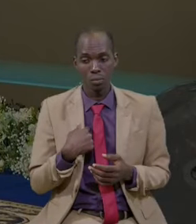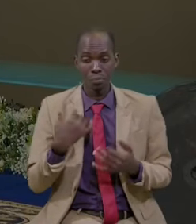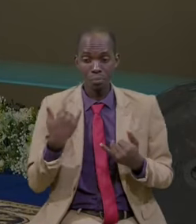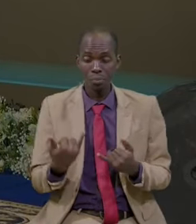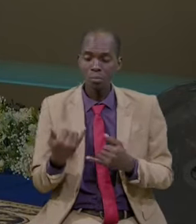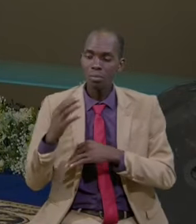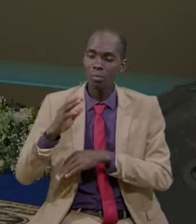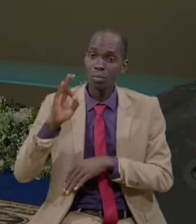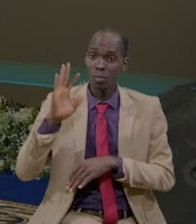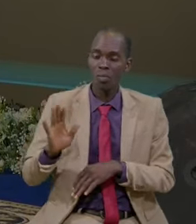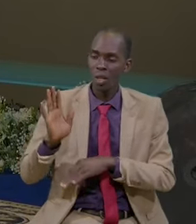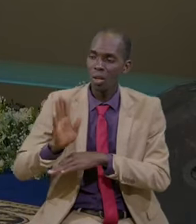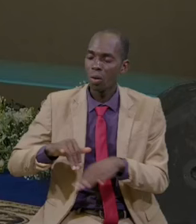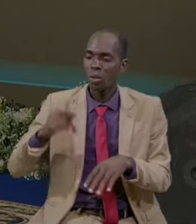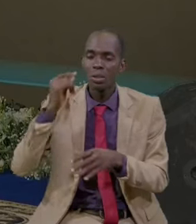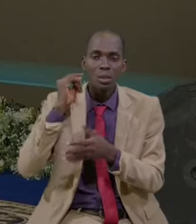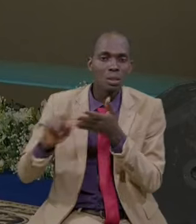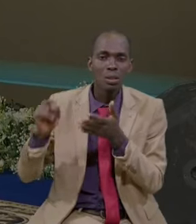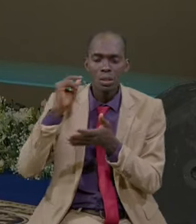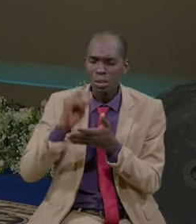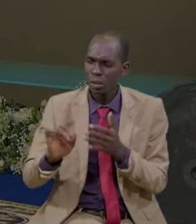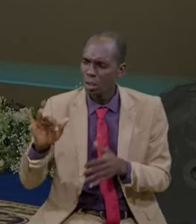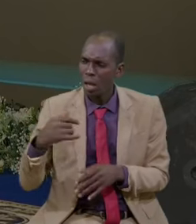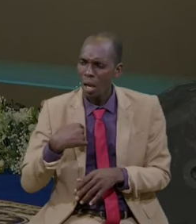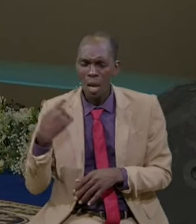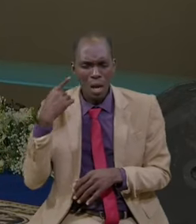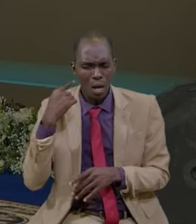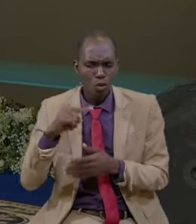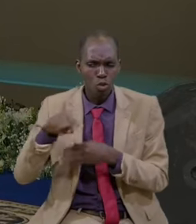J'ai appelé la secrétaire. J'ai dit, j'entends si c'est ton patron.